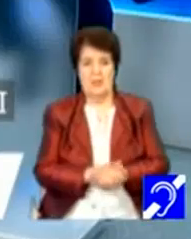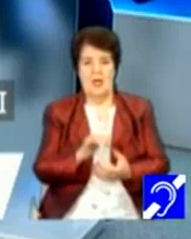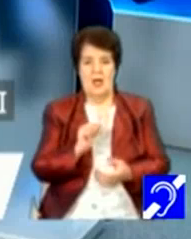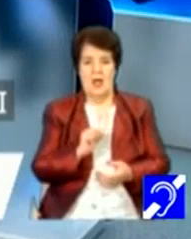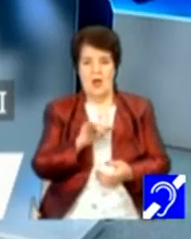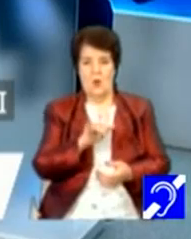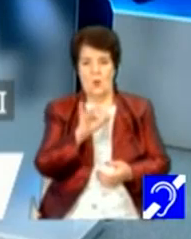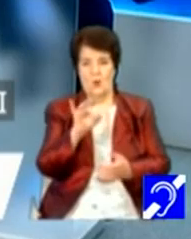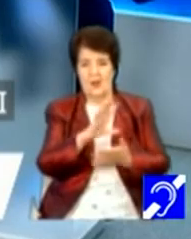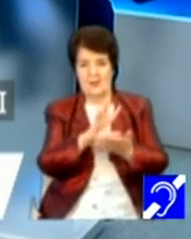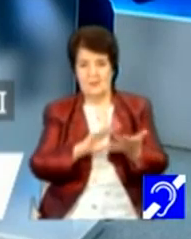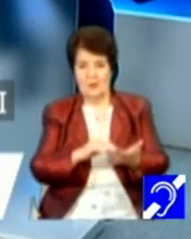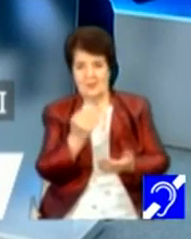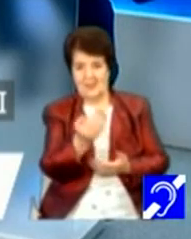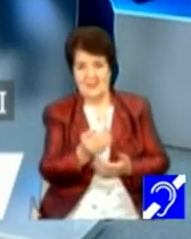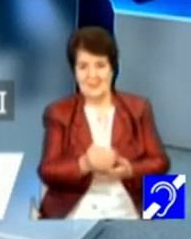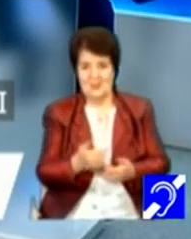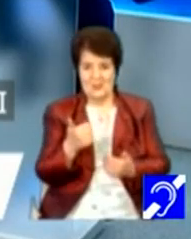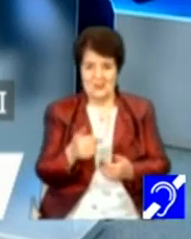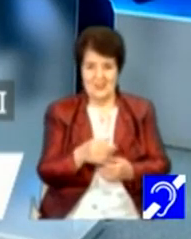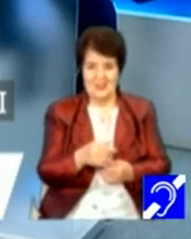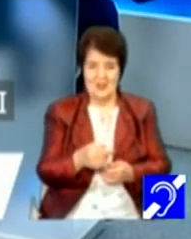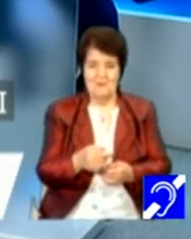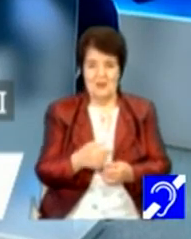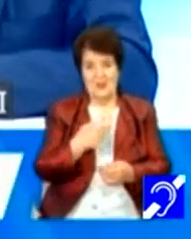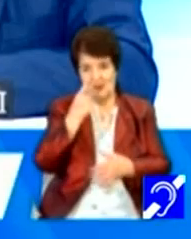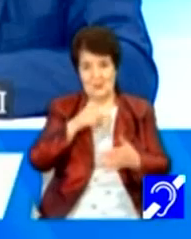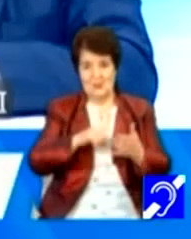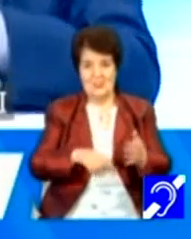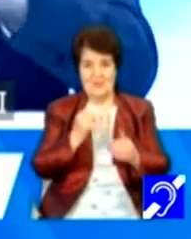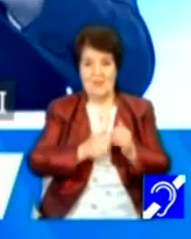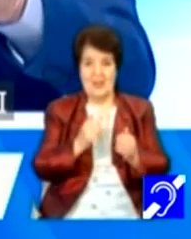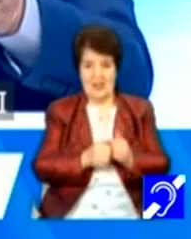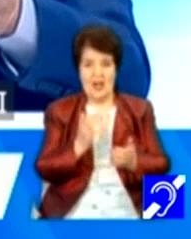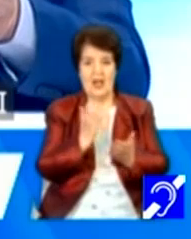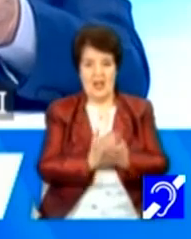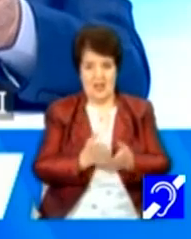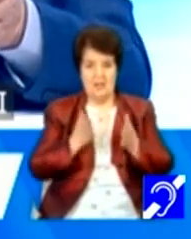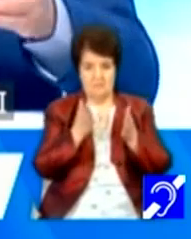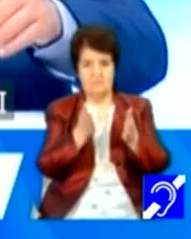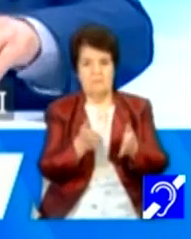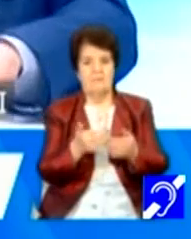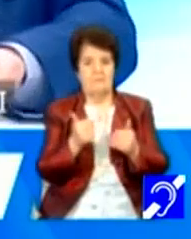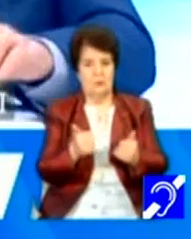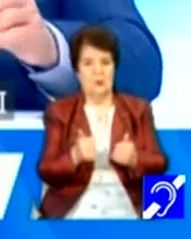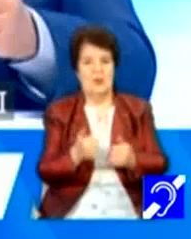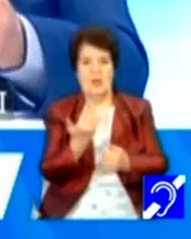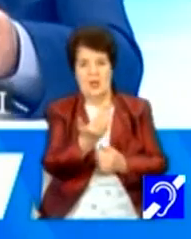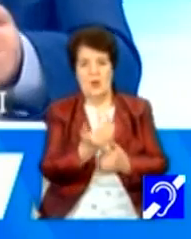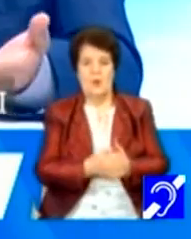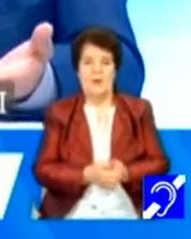ceva de la dânsi sau nu? Din potrivă. Știți, fiecare are doctrina dânsului, da? Da.